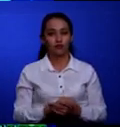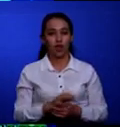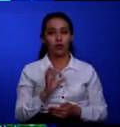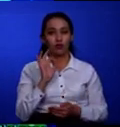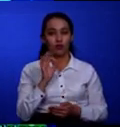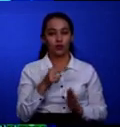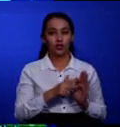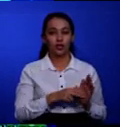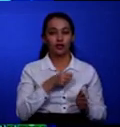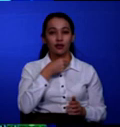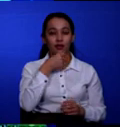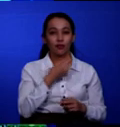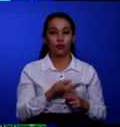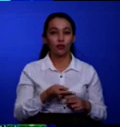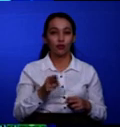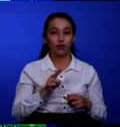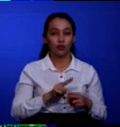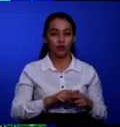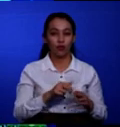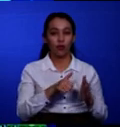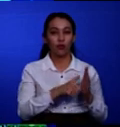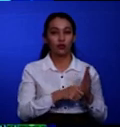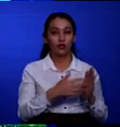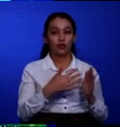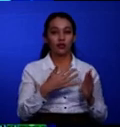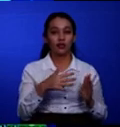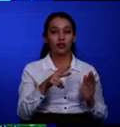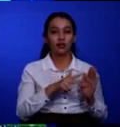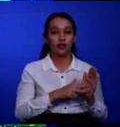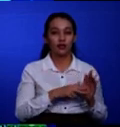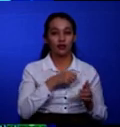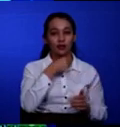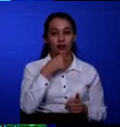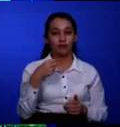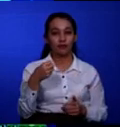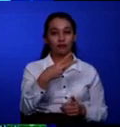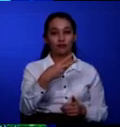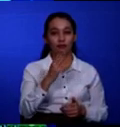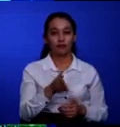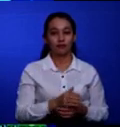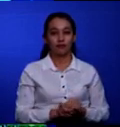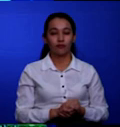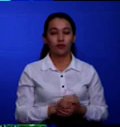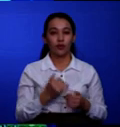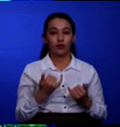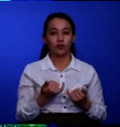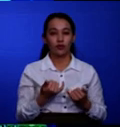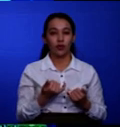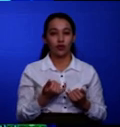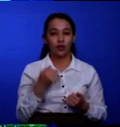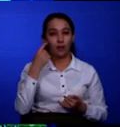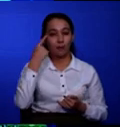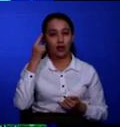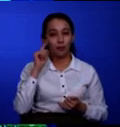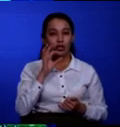To'g'ri, 8. Demak, 658 soni katta ekan. Mana bolajonlar, mana shu ma'lumotlarga